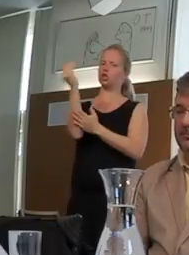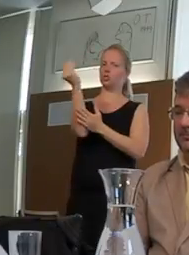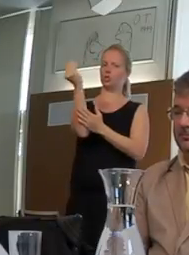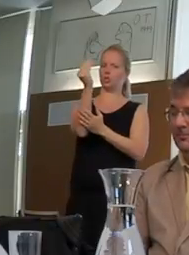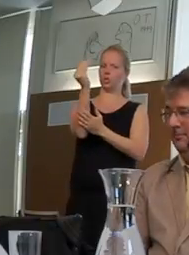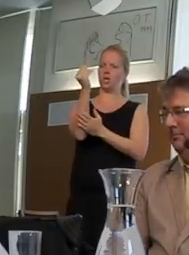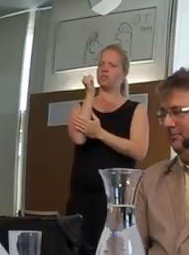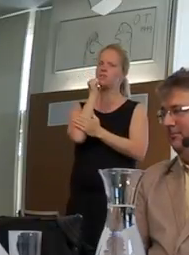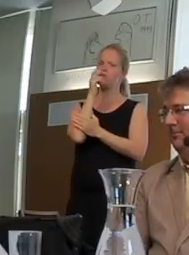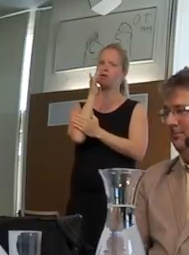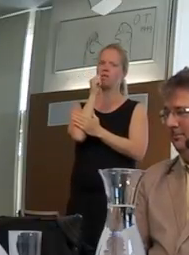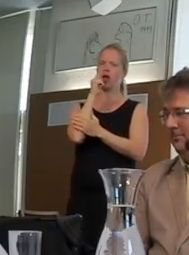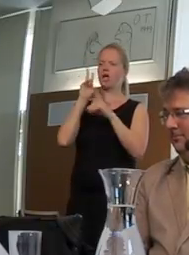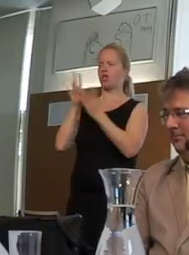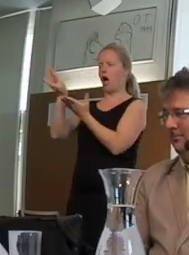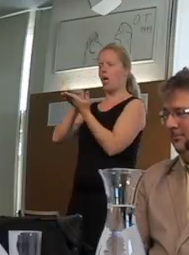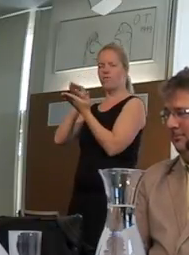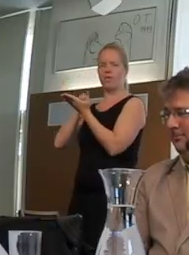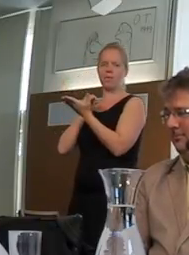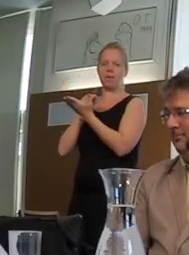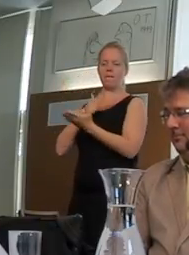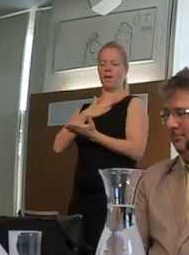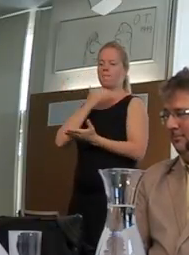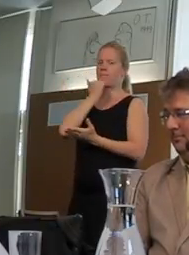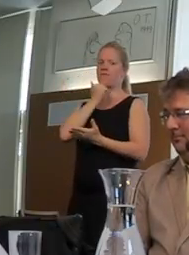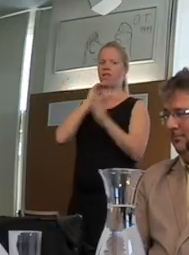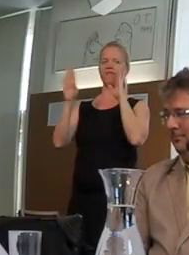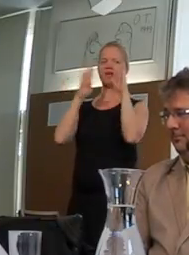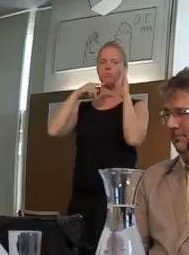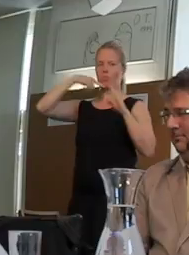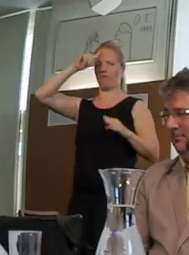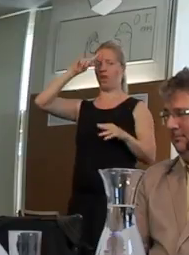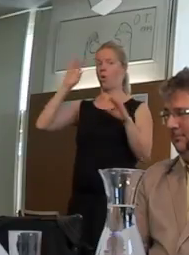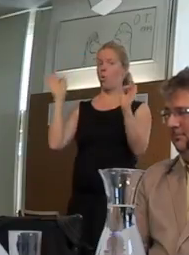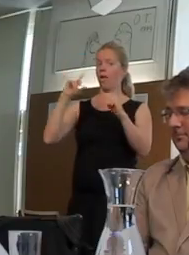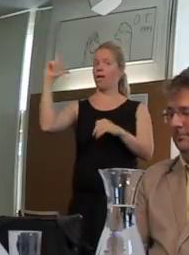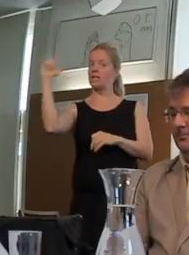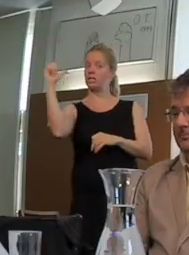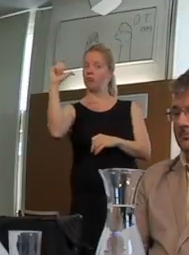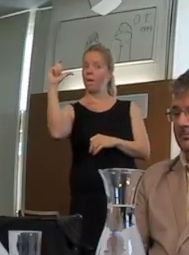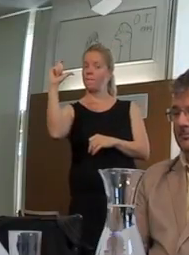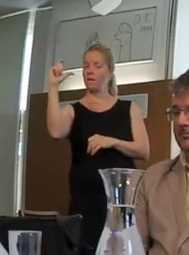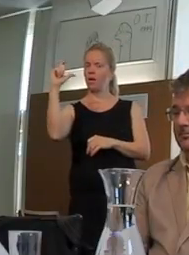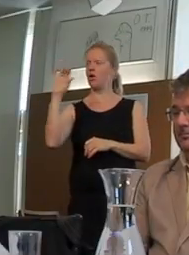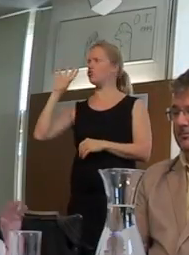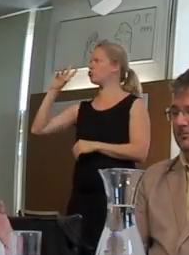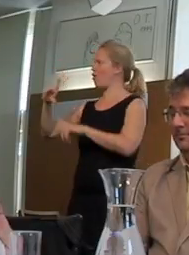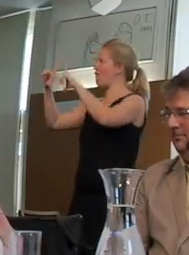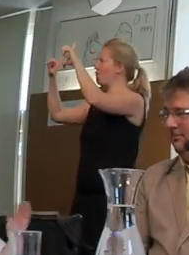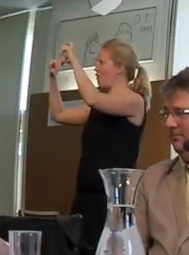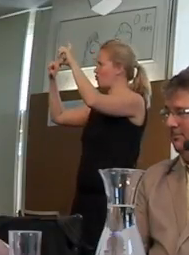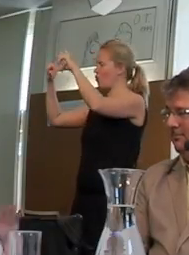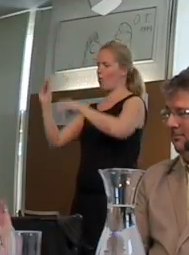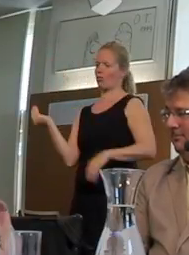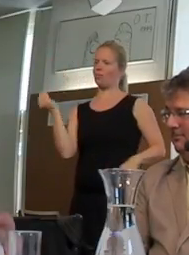und das täglich auf meinem privaten Facebook-Profil. Ich kann das selber machen auf Instagram, ich schicke ein schönes Foto und dann kann ich